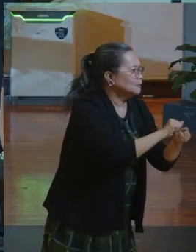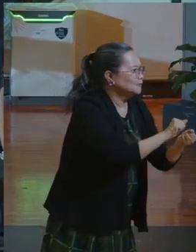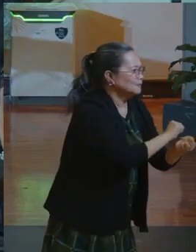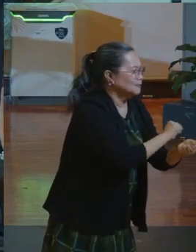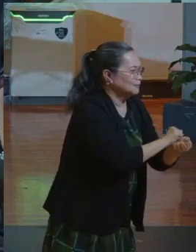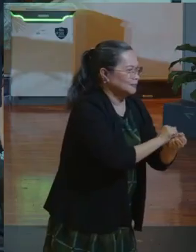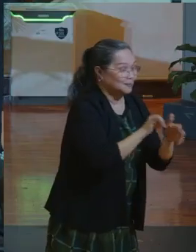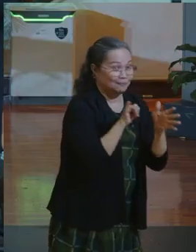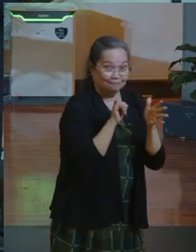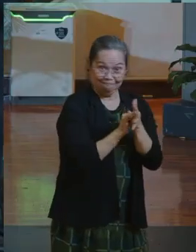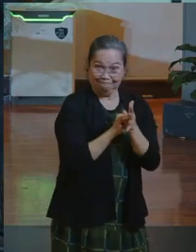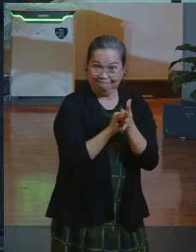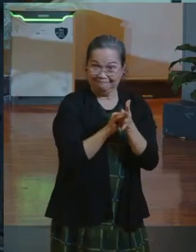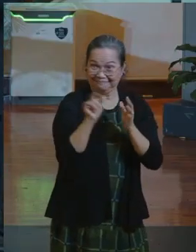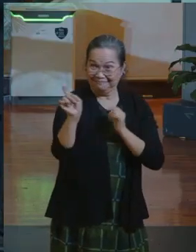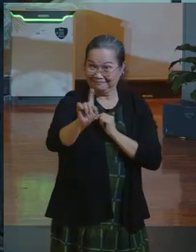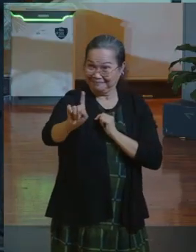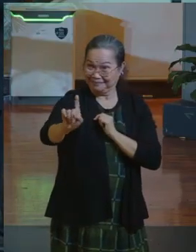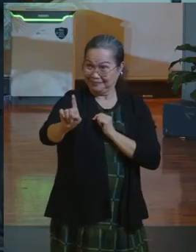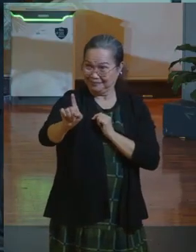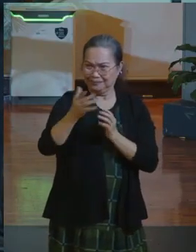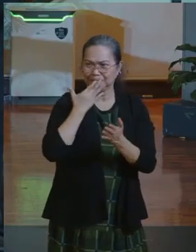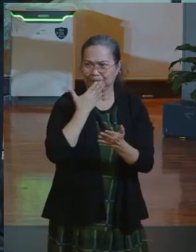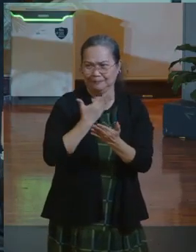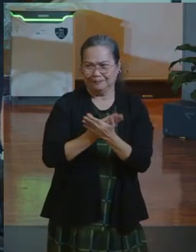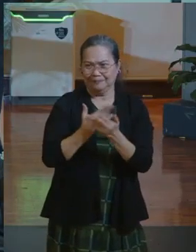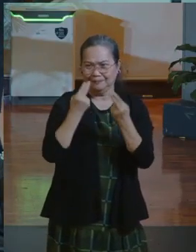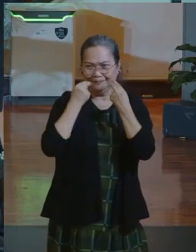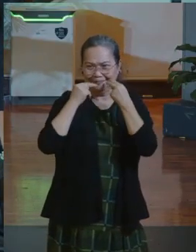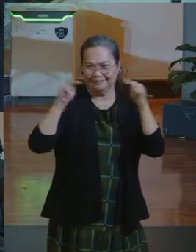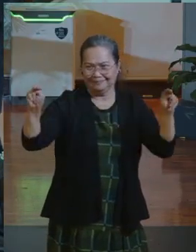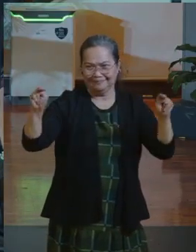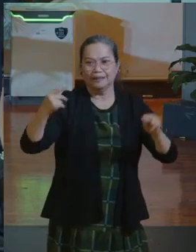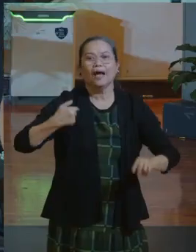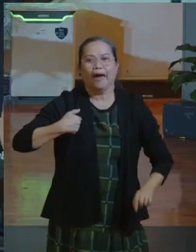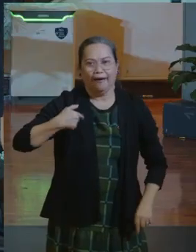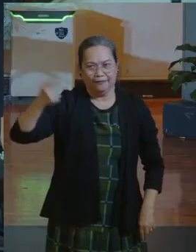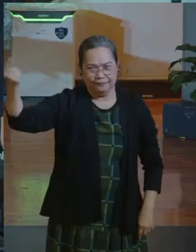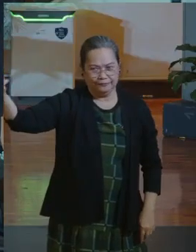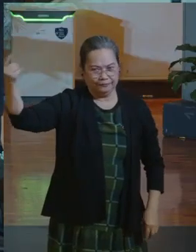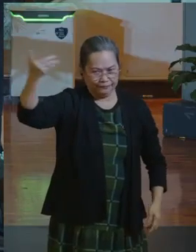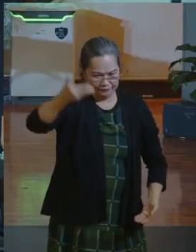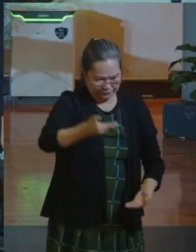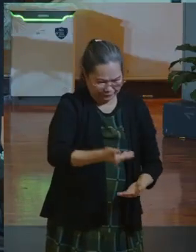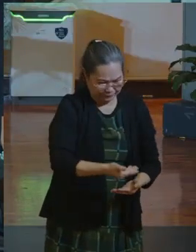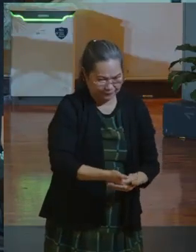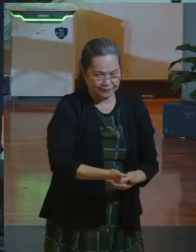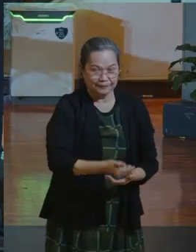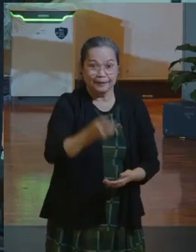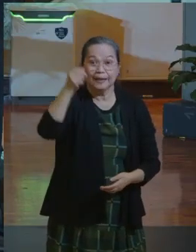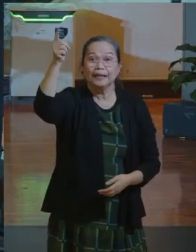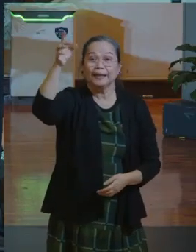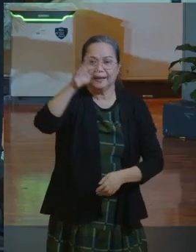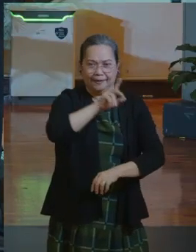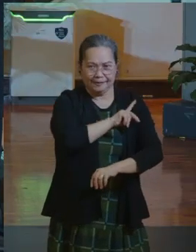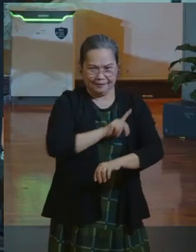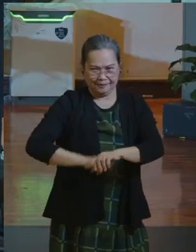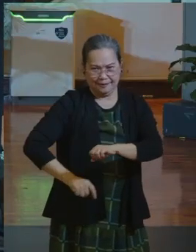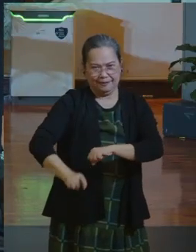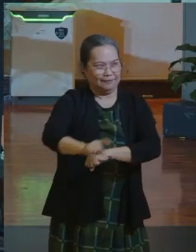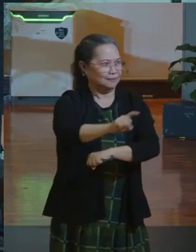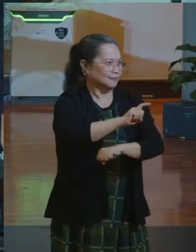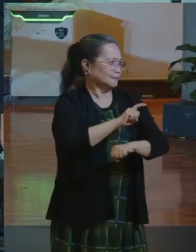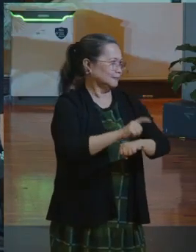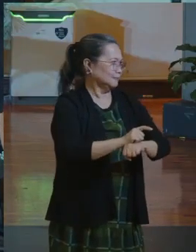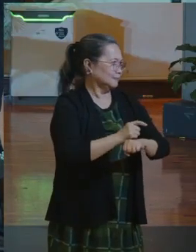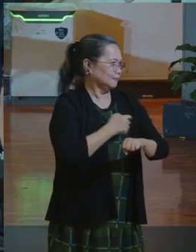Kaya mabuting balita, naririto na ang kaharian ng Diyos. Sila